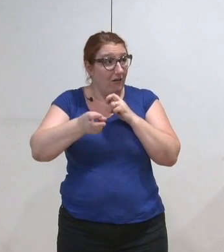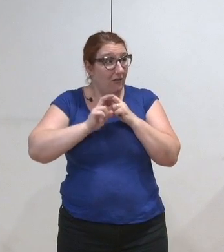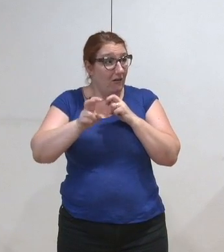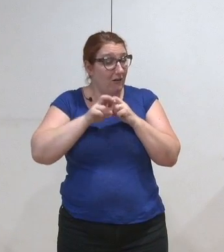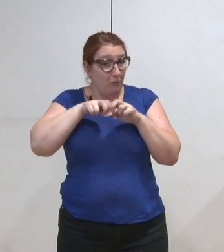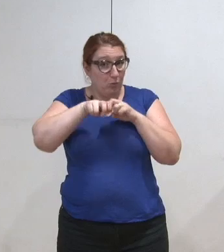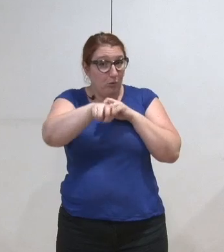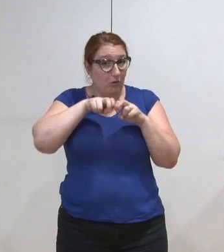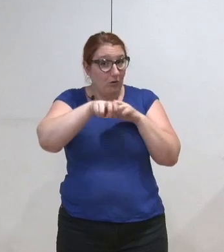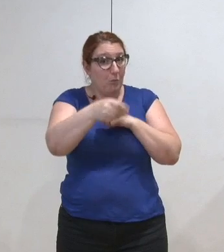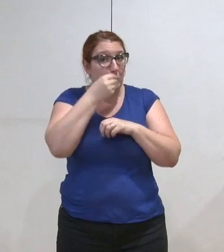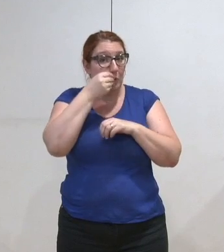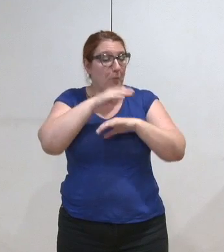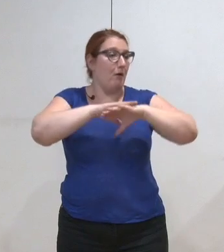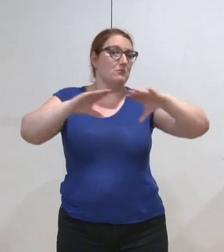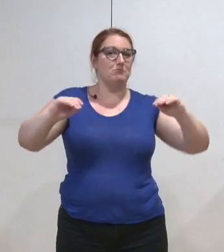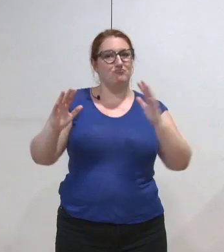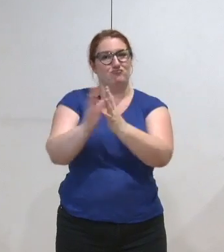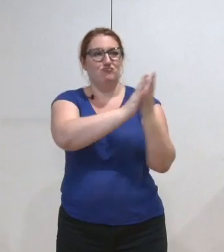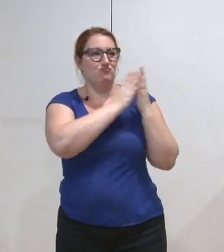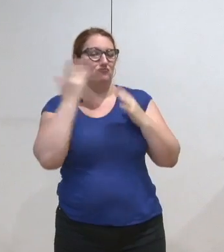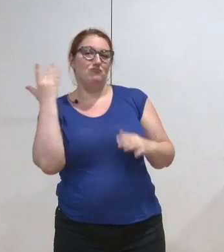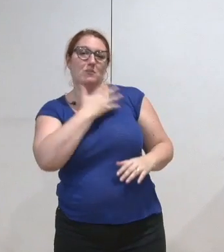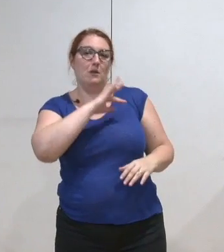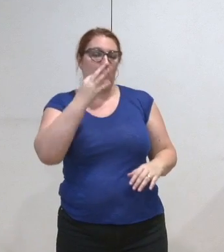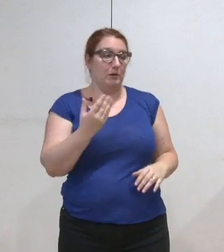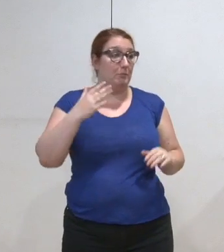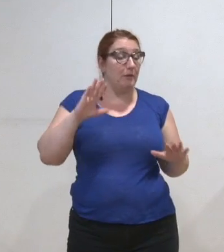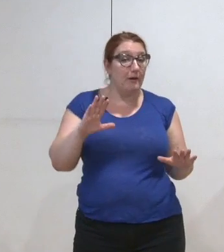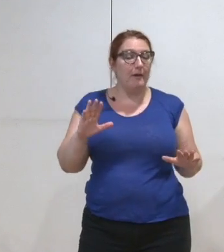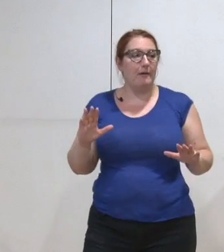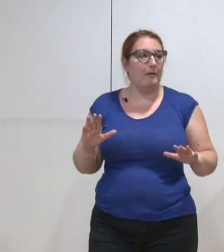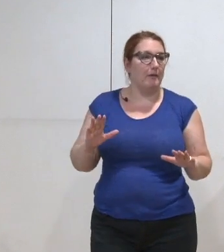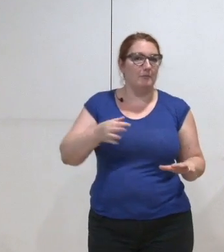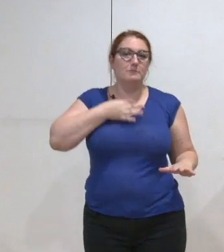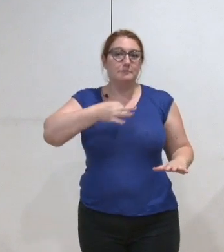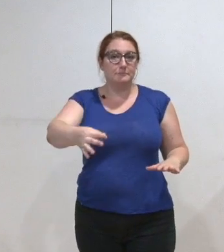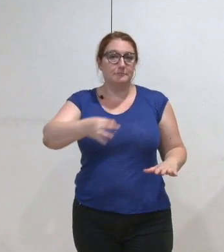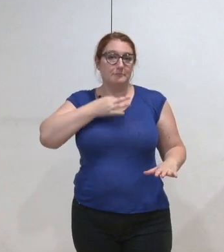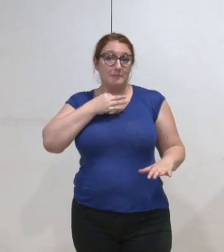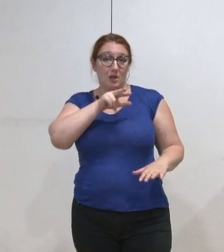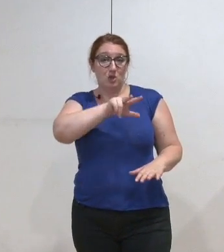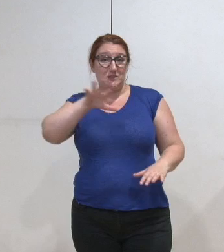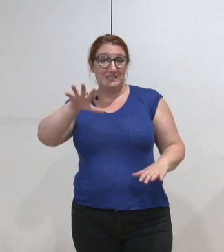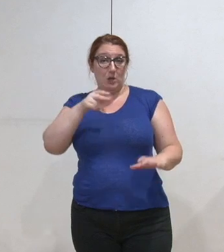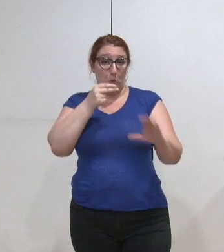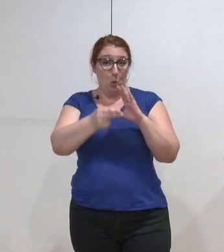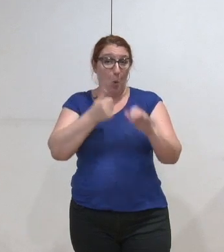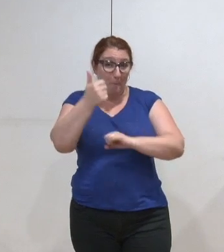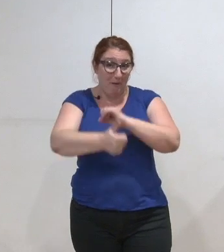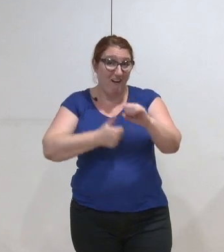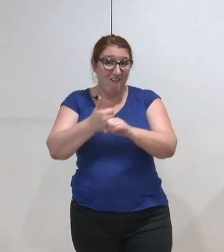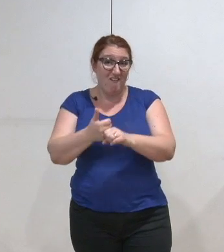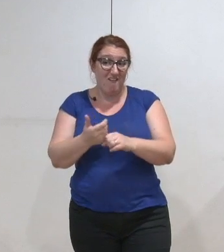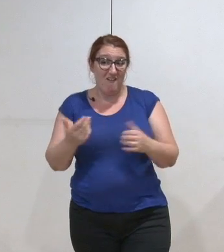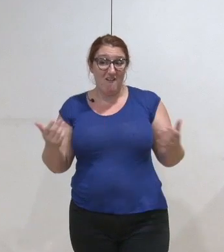pour aller prendre des repas dans un cadre agréable mais qui est un coup de repas à 35 € par an je crois qu'il y a